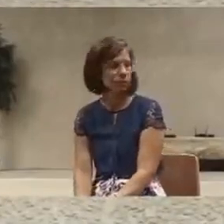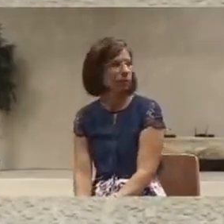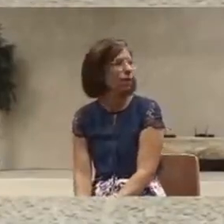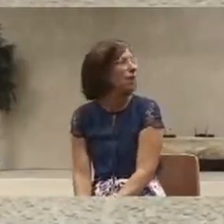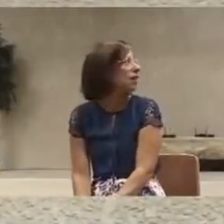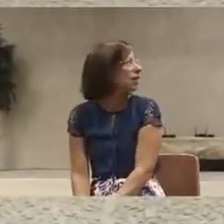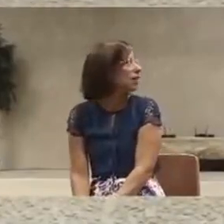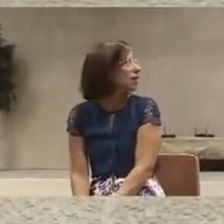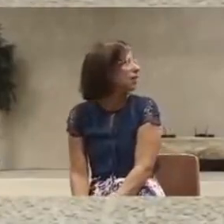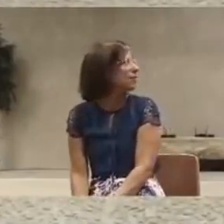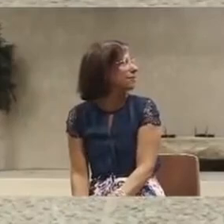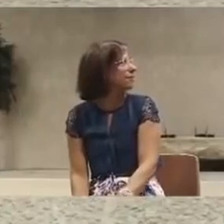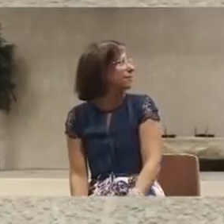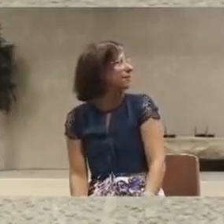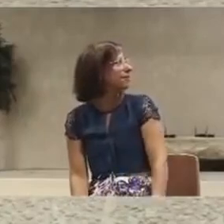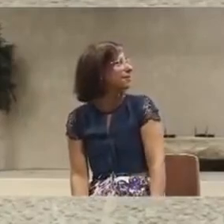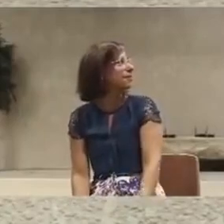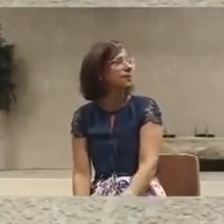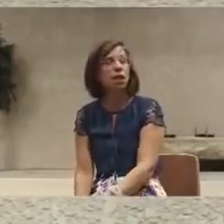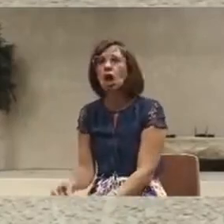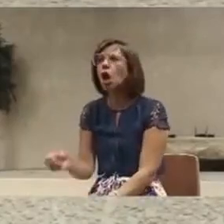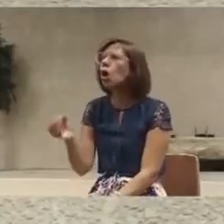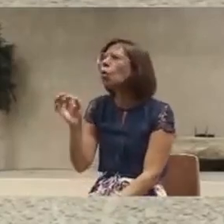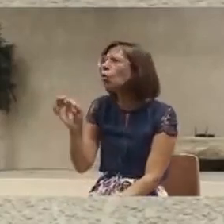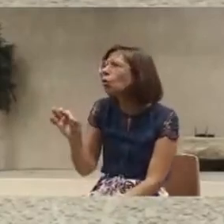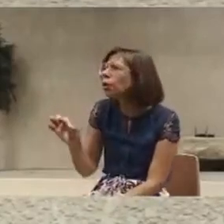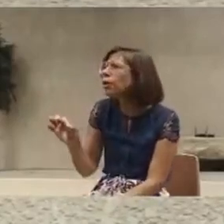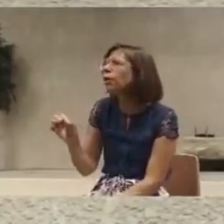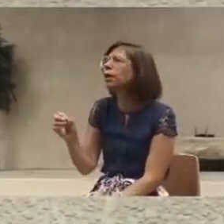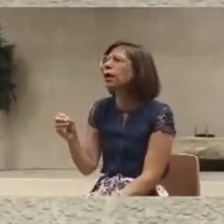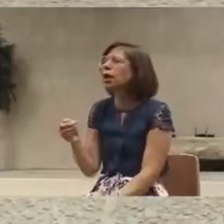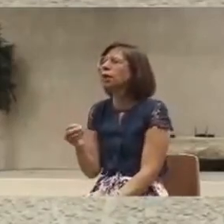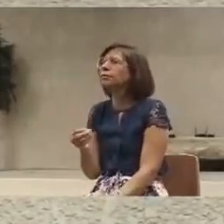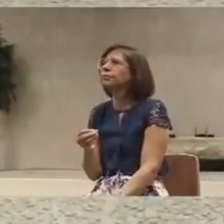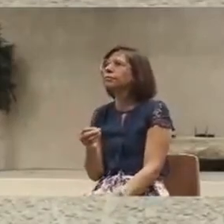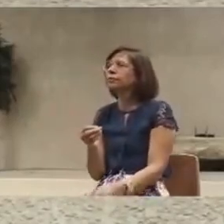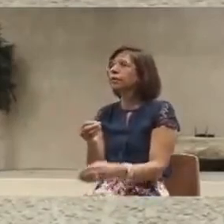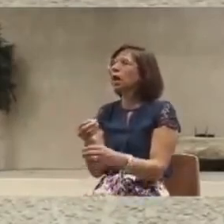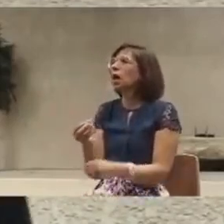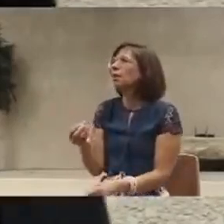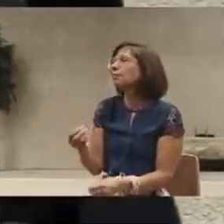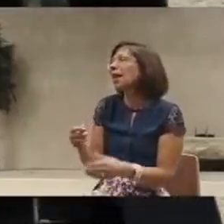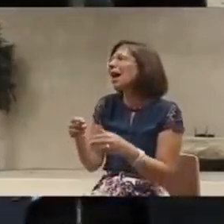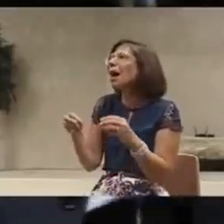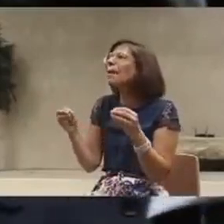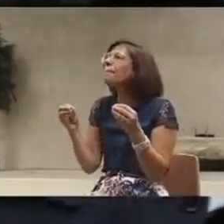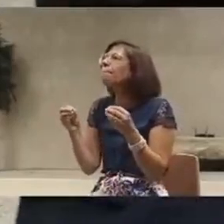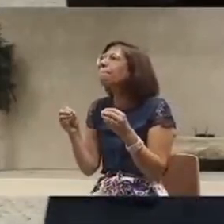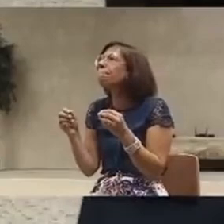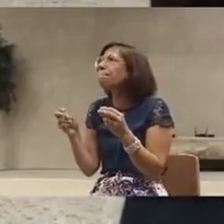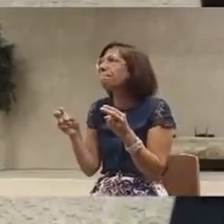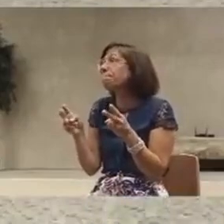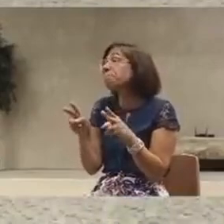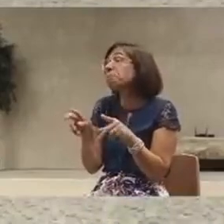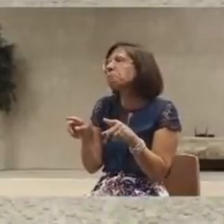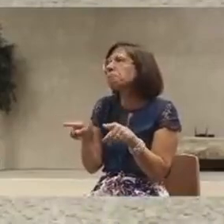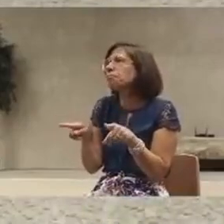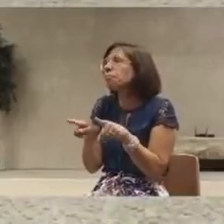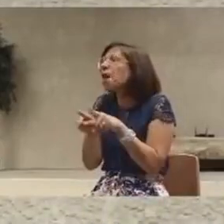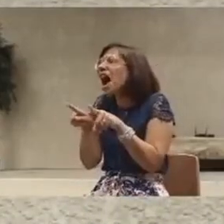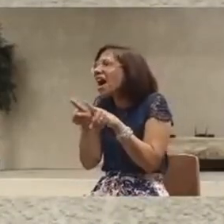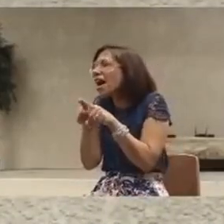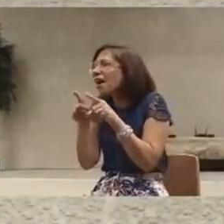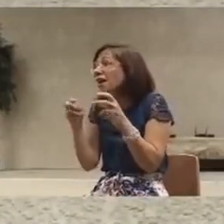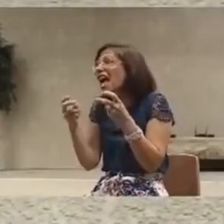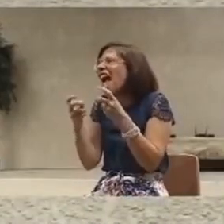nôtres. Hein, mais les petits-enfants, quand on voit à la piscine, le maître nageur, il est là avec la barre. Hein,